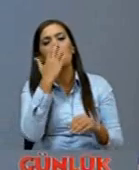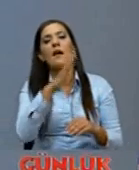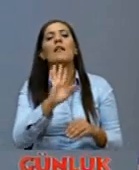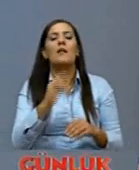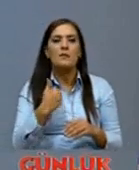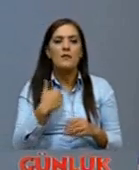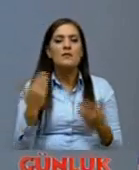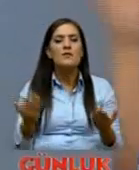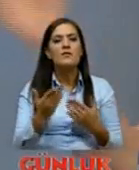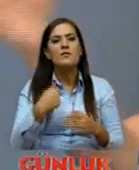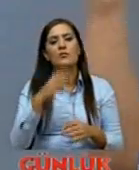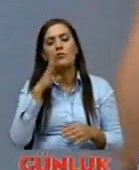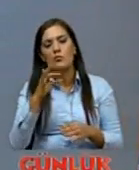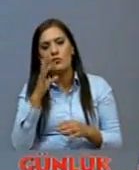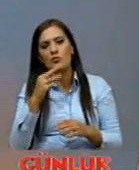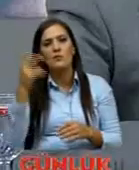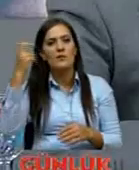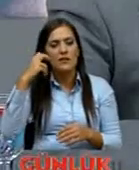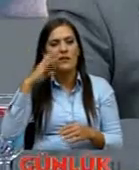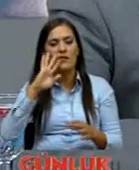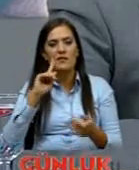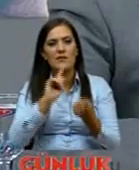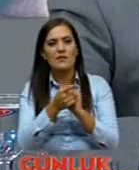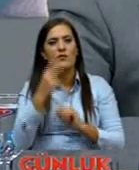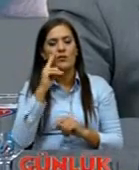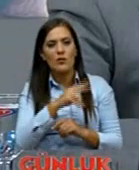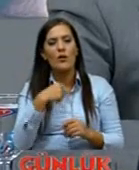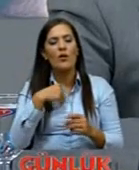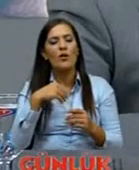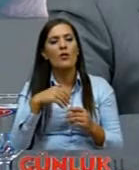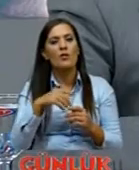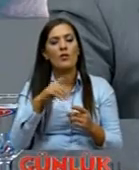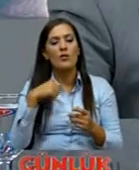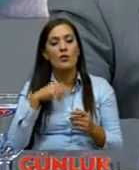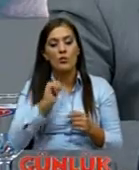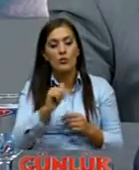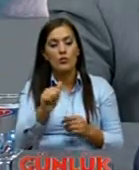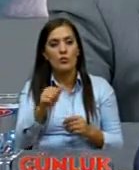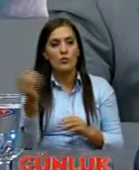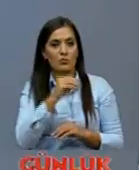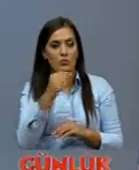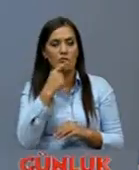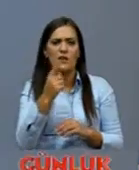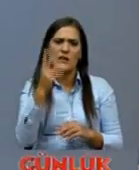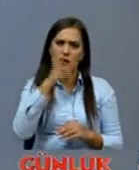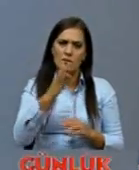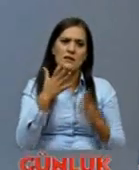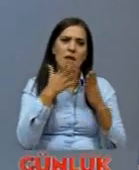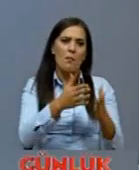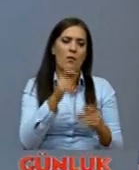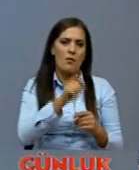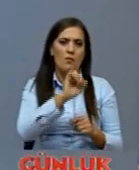bekletmeyiz. İşte üzüm, kiraz, vişne görüyoruz orada böğürtlen, günlük tüketiriz diyorlar. Kimisi de